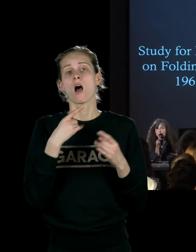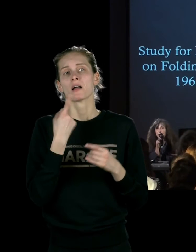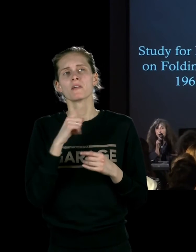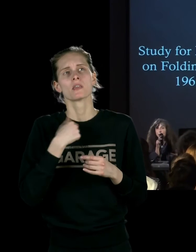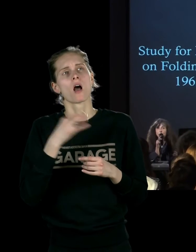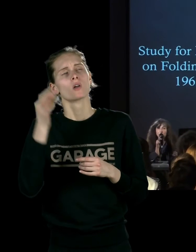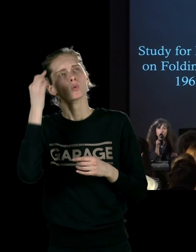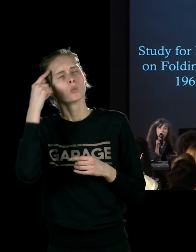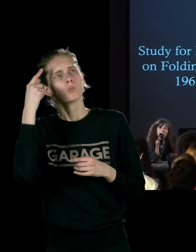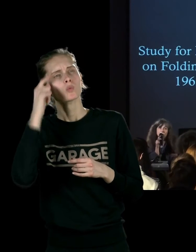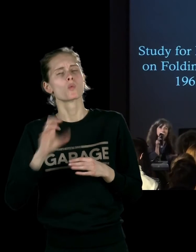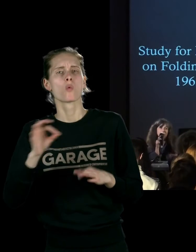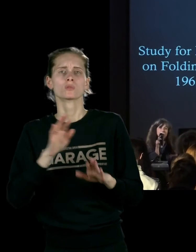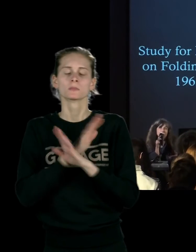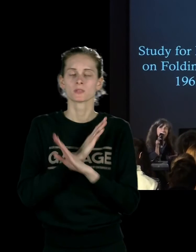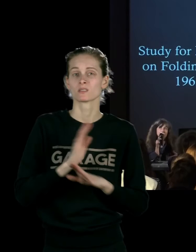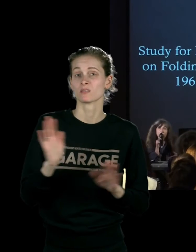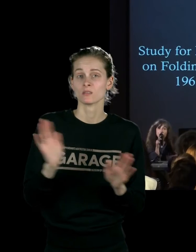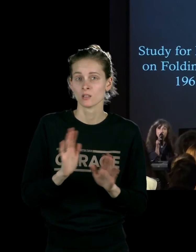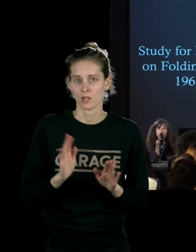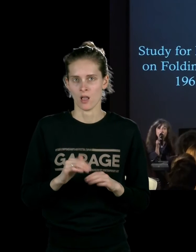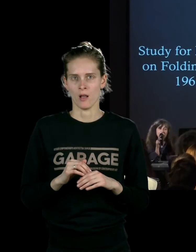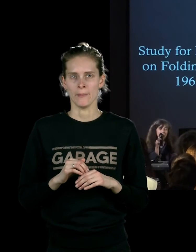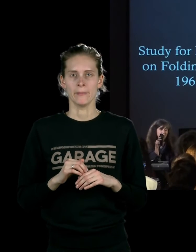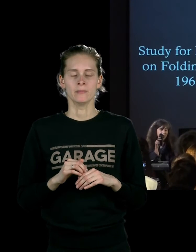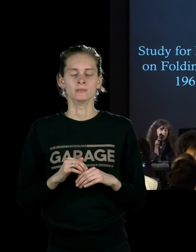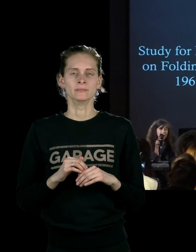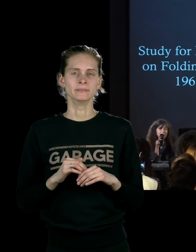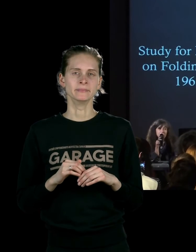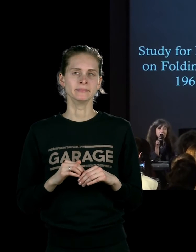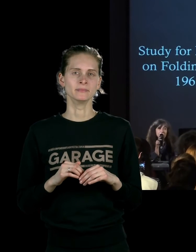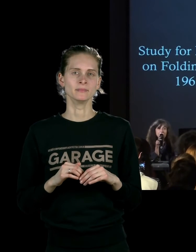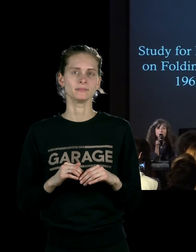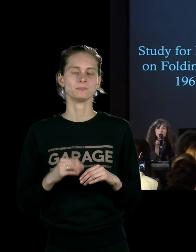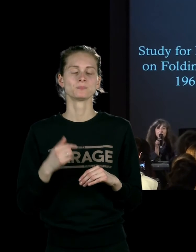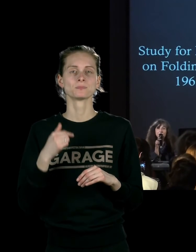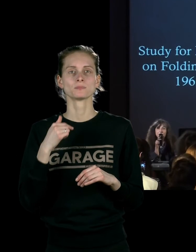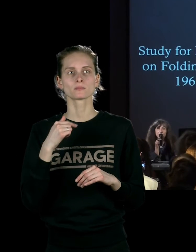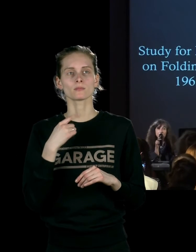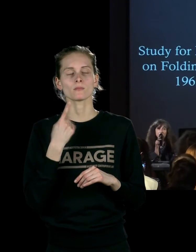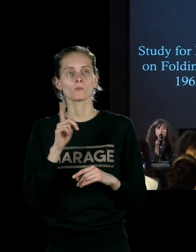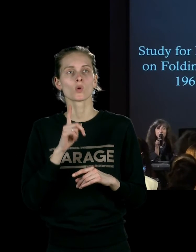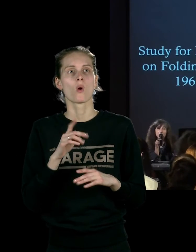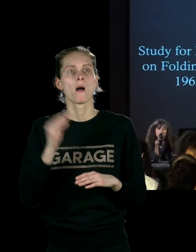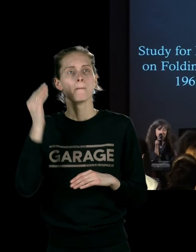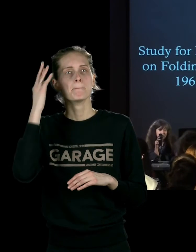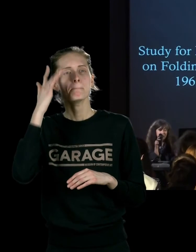смерти, умирании плоти, а о том, что мысли о смерти являются оборотной стороной, собственно говоря,